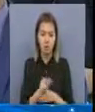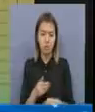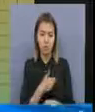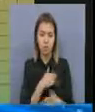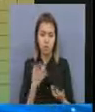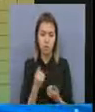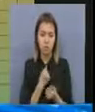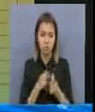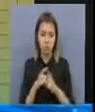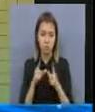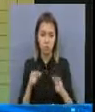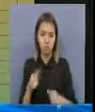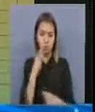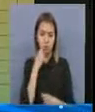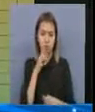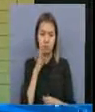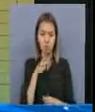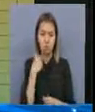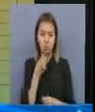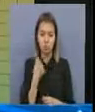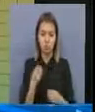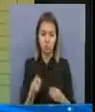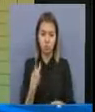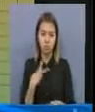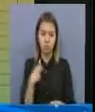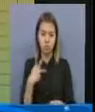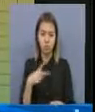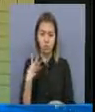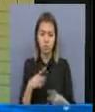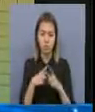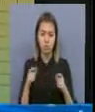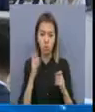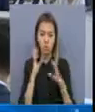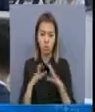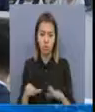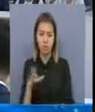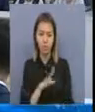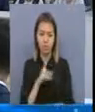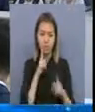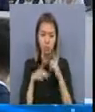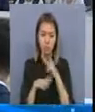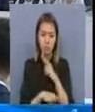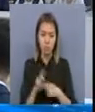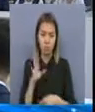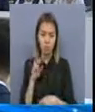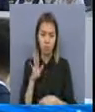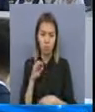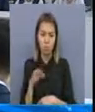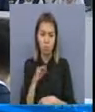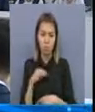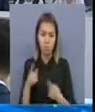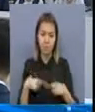қолға алған мектептер саны алдағы 4 жылда тағы 124 мектеппен толықпақ. Отырыс соңында Нұр Отан партиясы